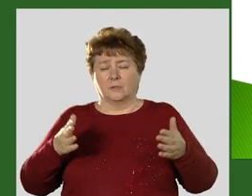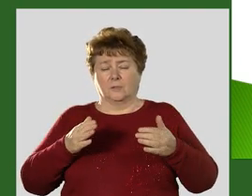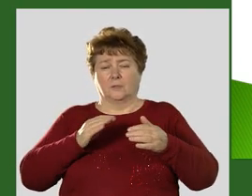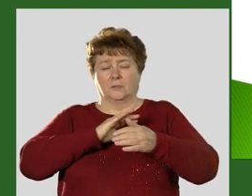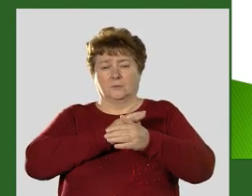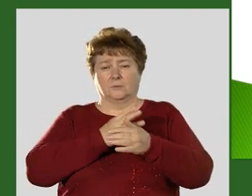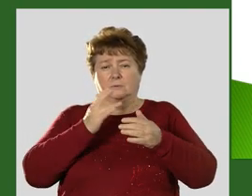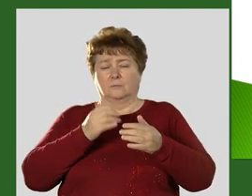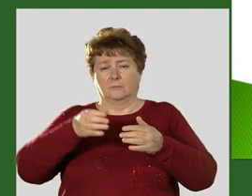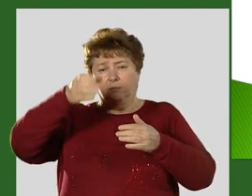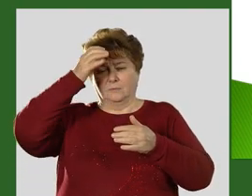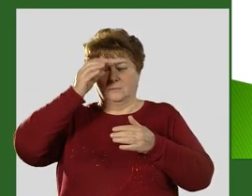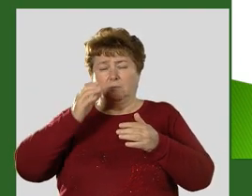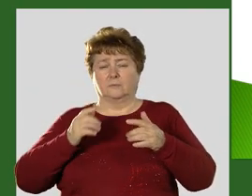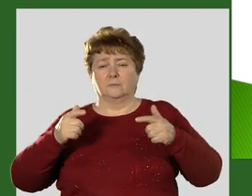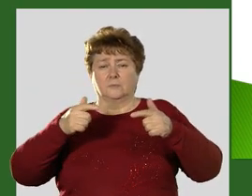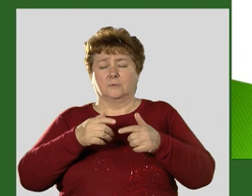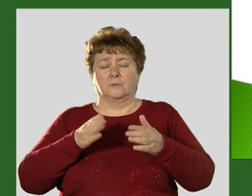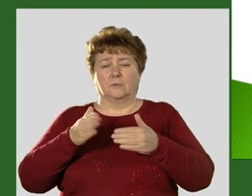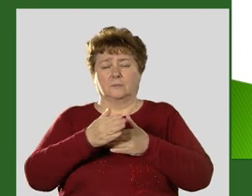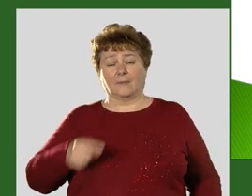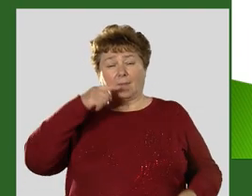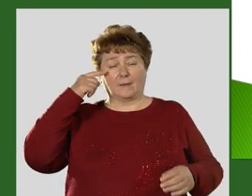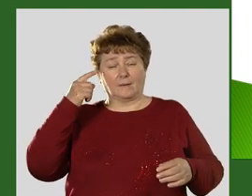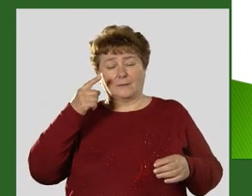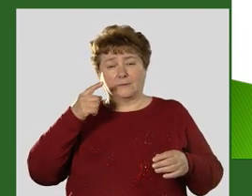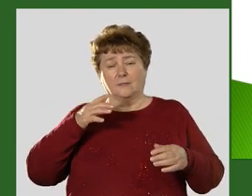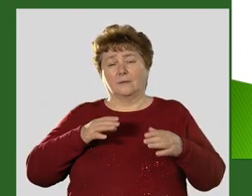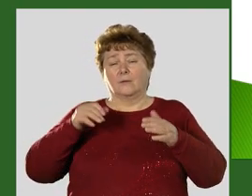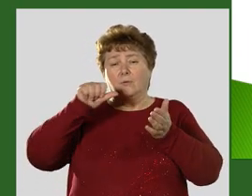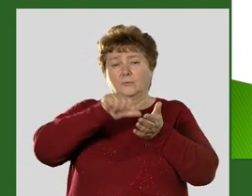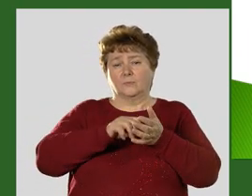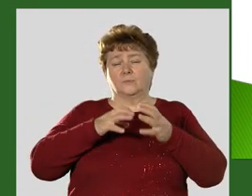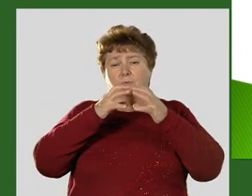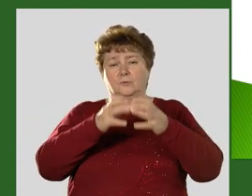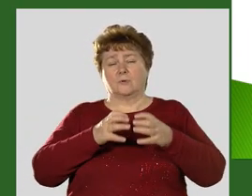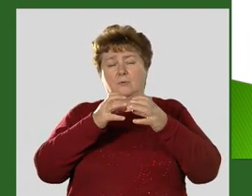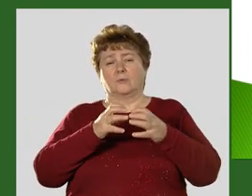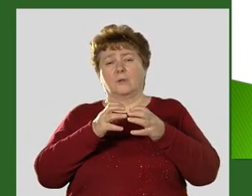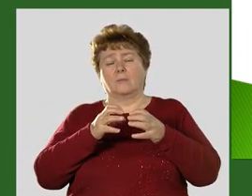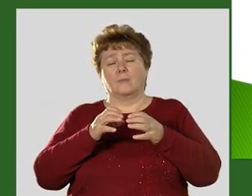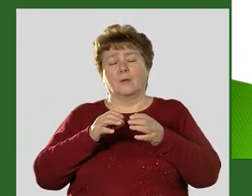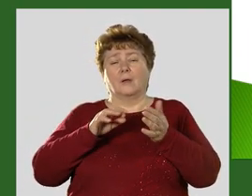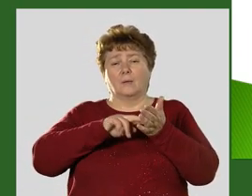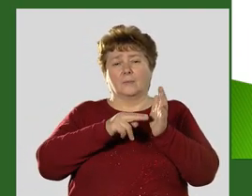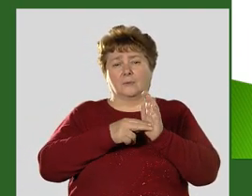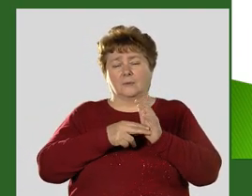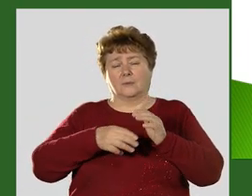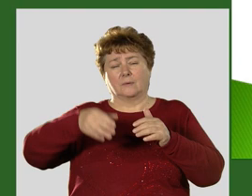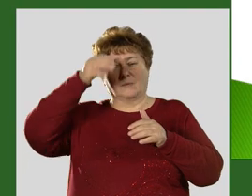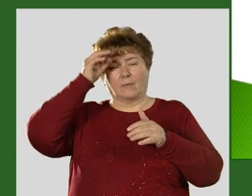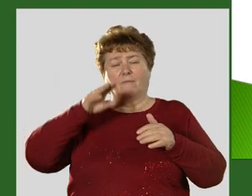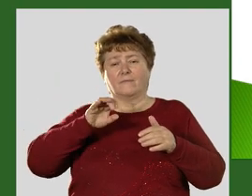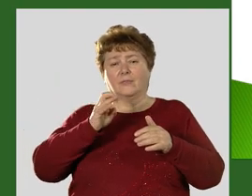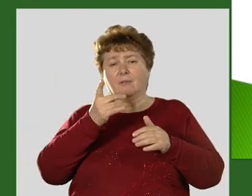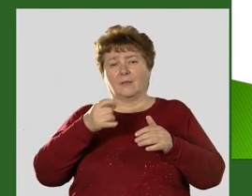мощностей, но и в научном подходе к рыбоводству. Кыргызстан участвует в международном проекте и под руководством ученых